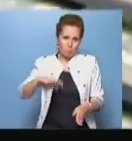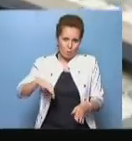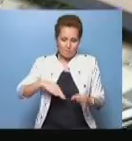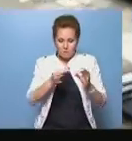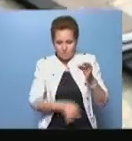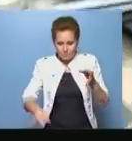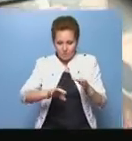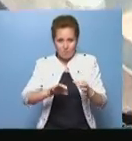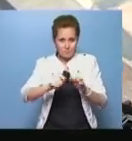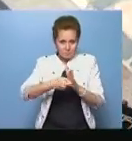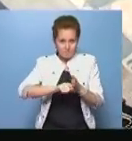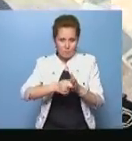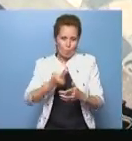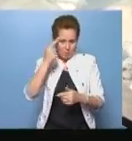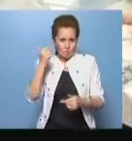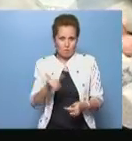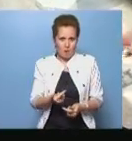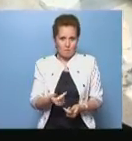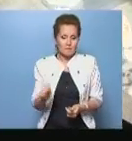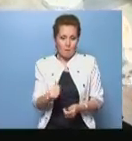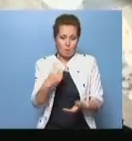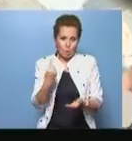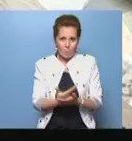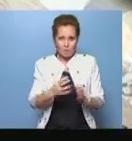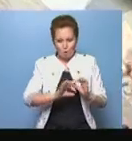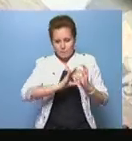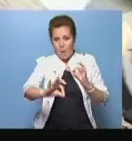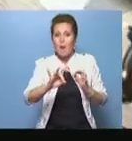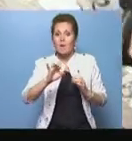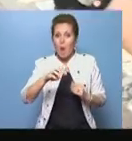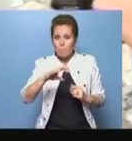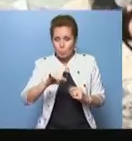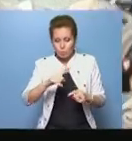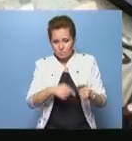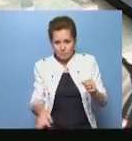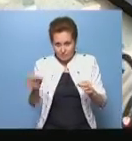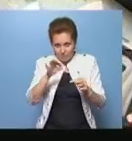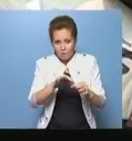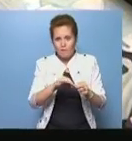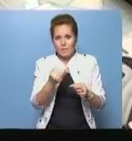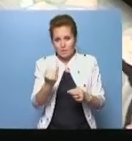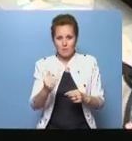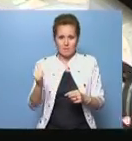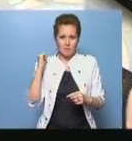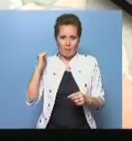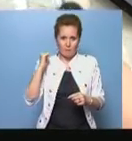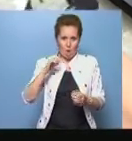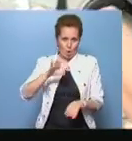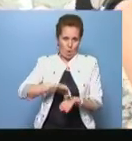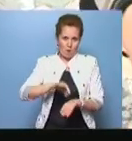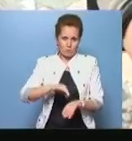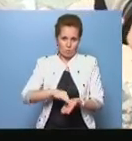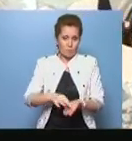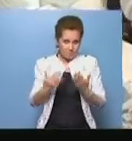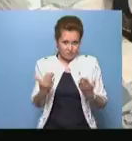Самое главное, самые дорогие части прицепить – это раму, вот просовывать в этот треугольник, и заднее колесо. То